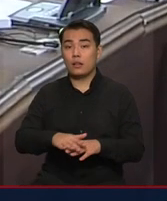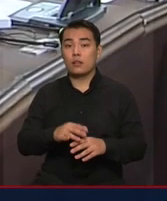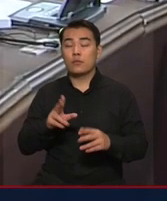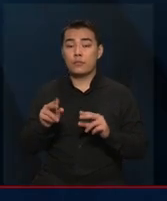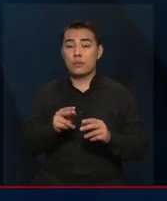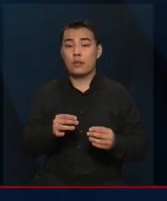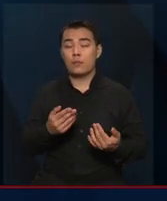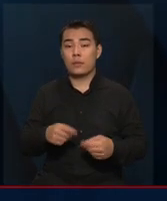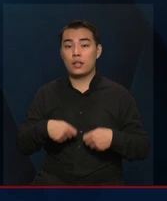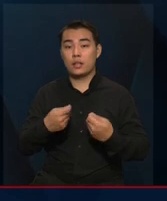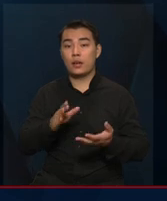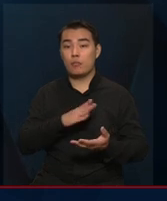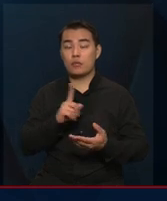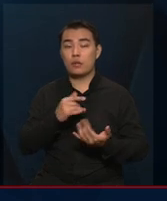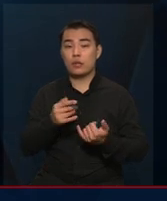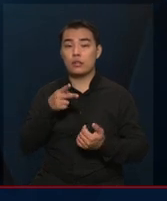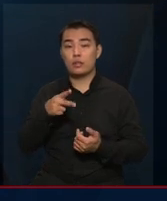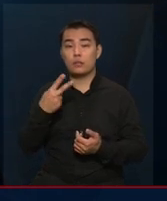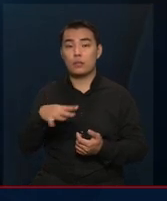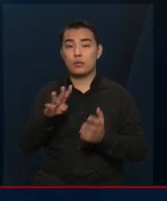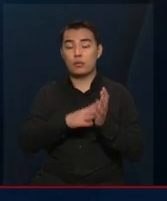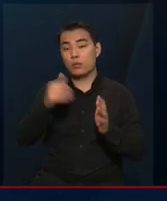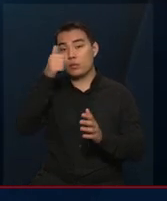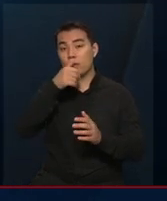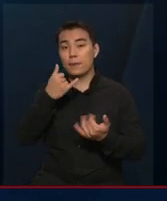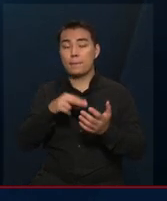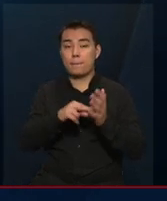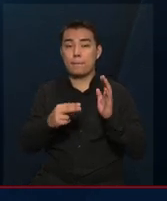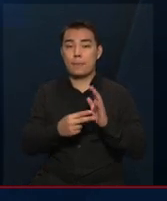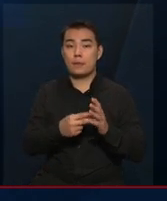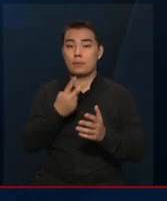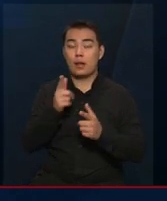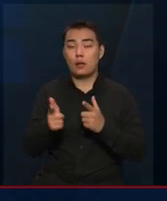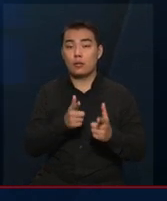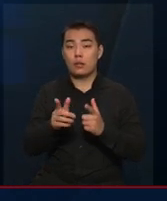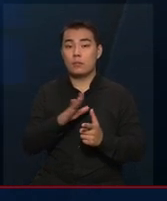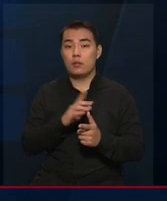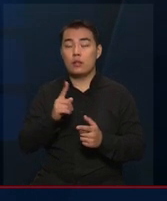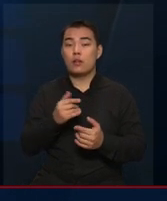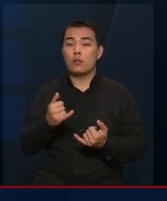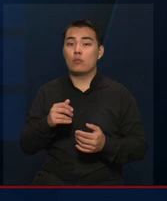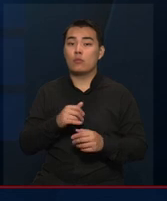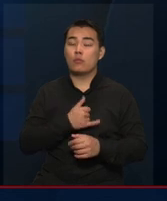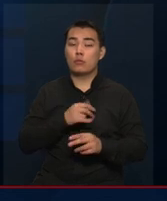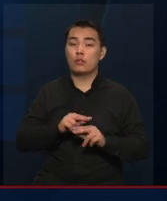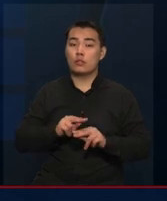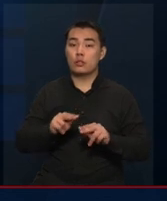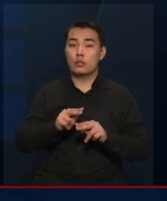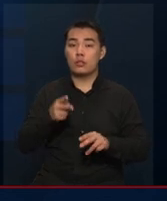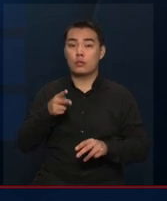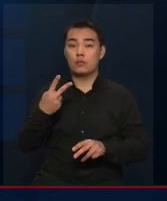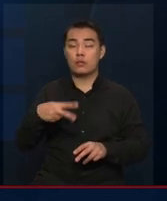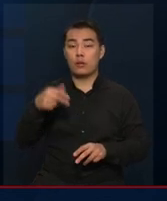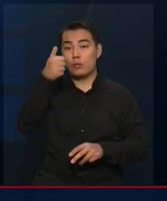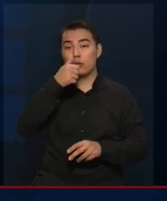Ол үшін халықтың табысын арттырудың 2029 жылға дейінгі бағдарламасы бекітілді. Мәселен, педагогтердің еңбек ақысы 2020 жылдан